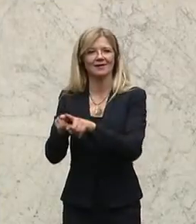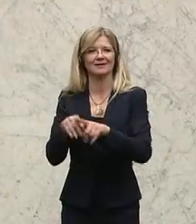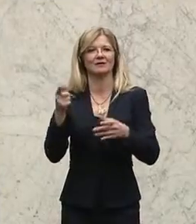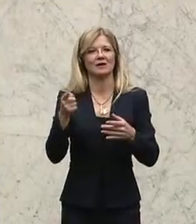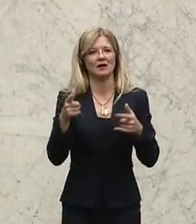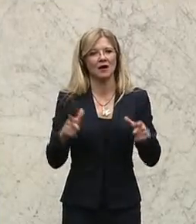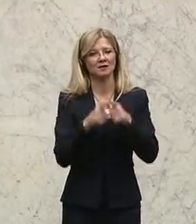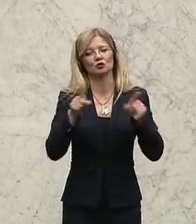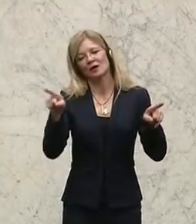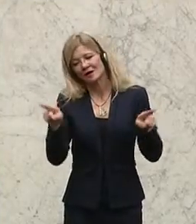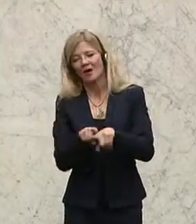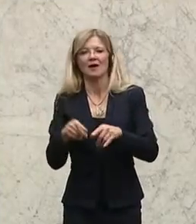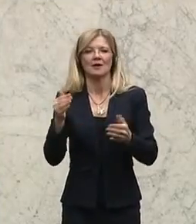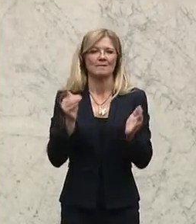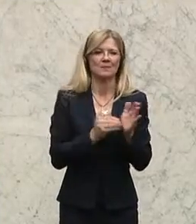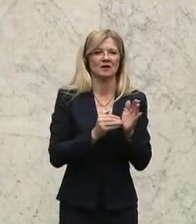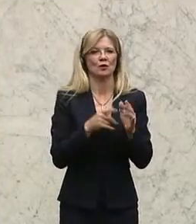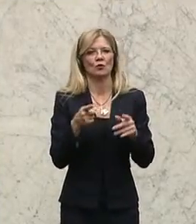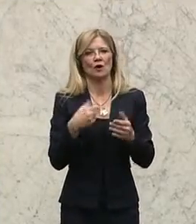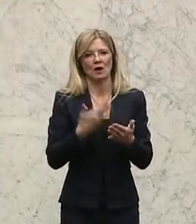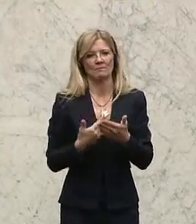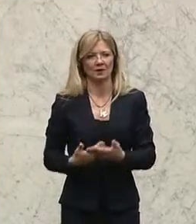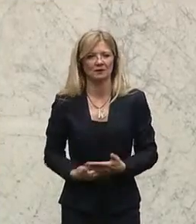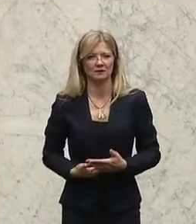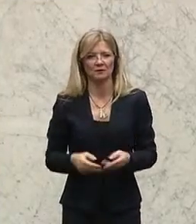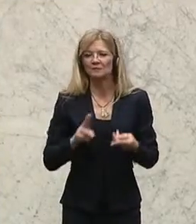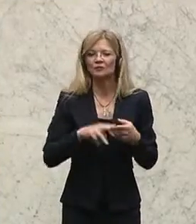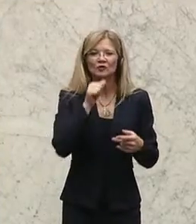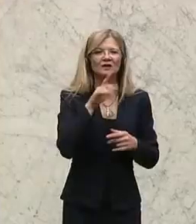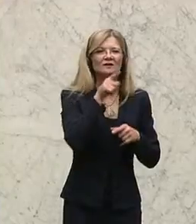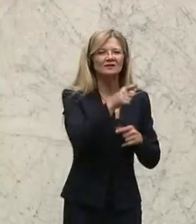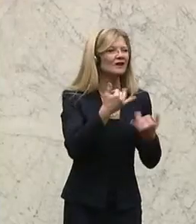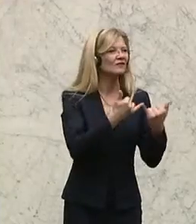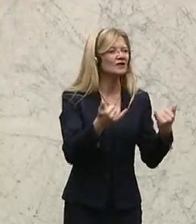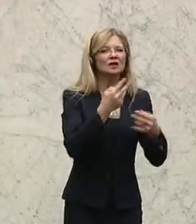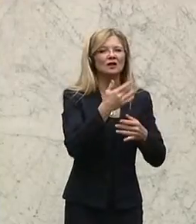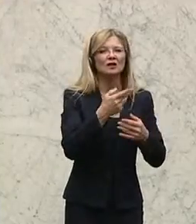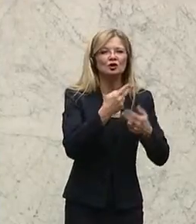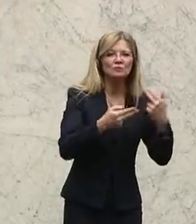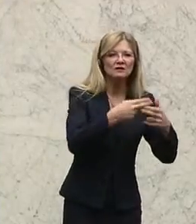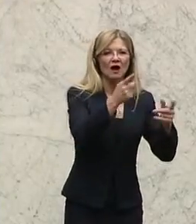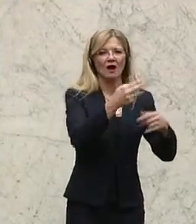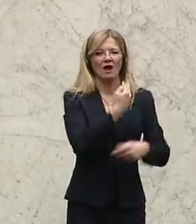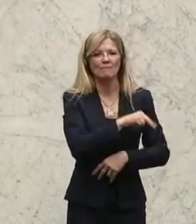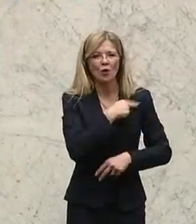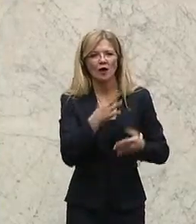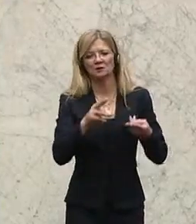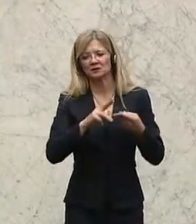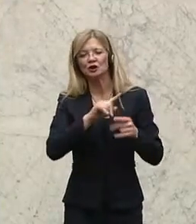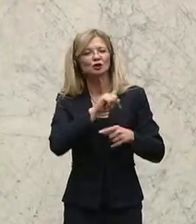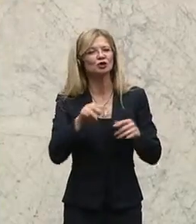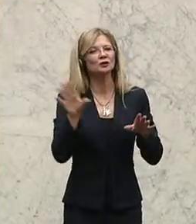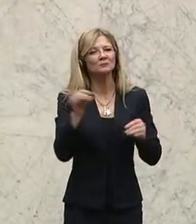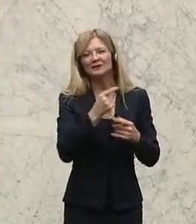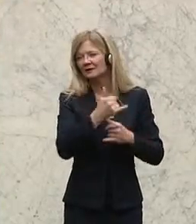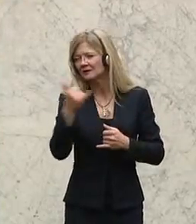und nicht selber Spitäler dergleichen führt und Ambulanzen, sondern Verträge mit den Gesundheitsanbietern jeder Profession